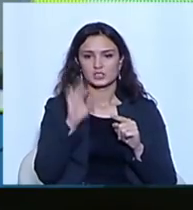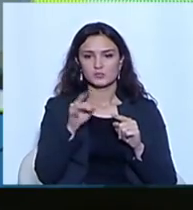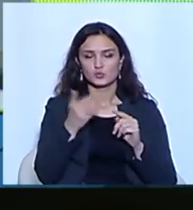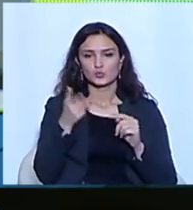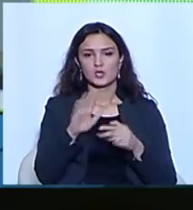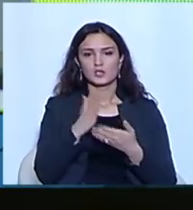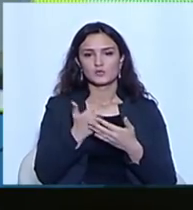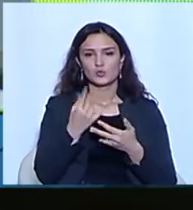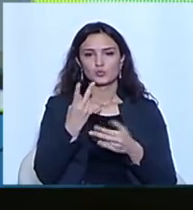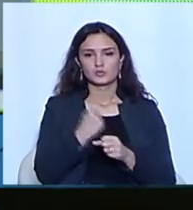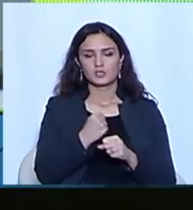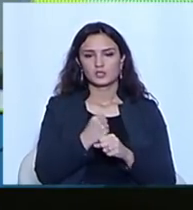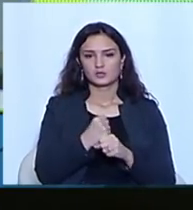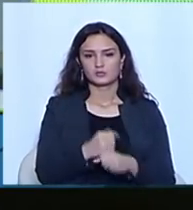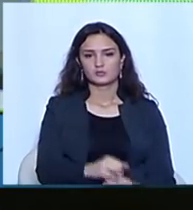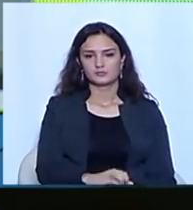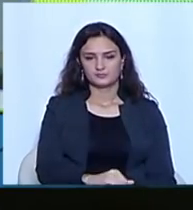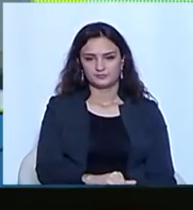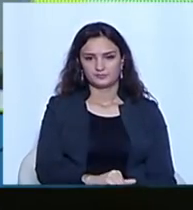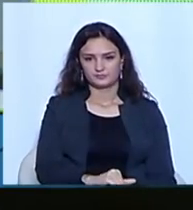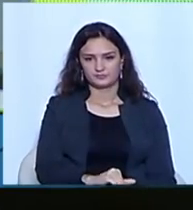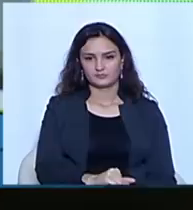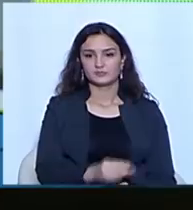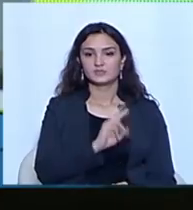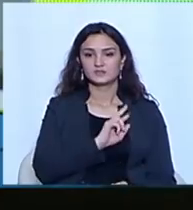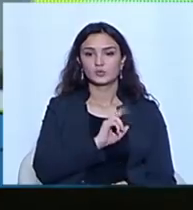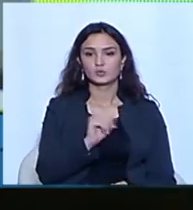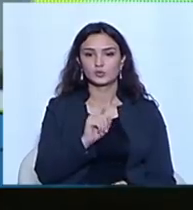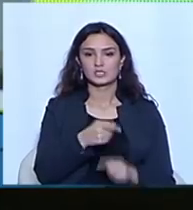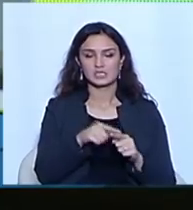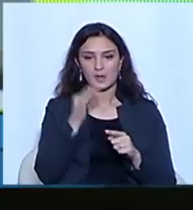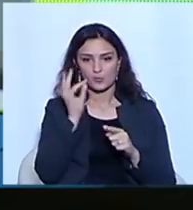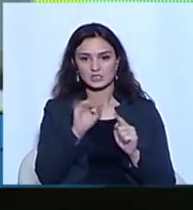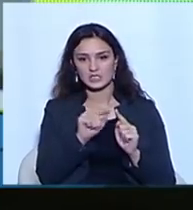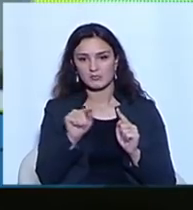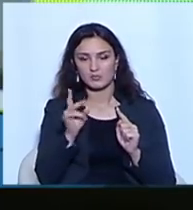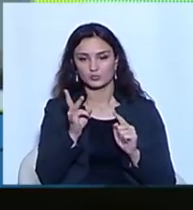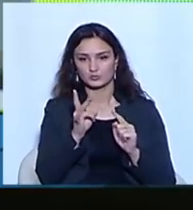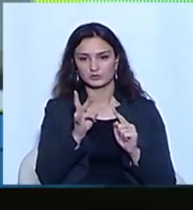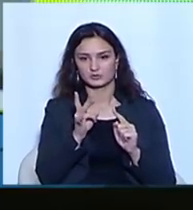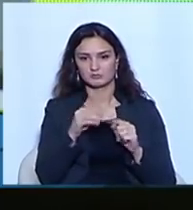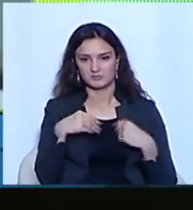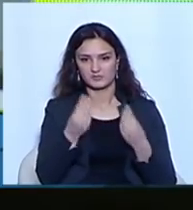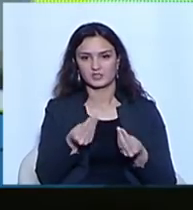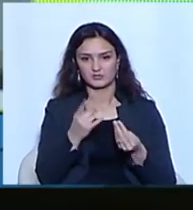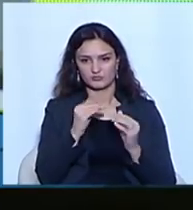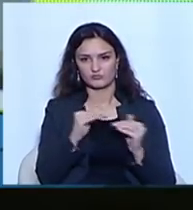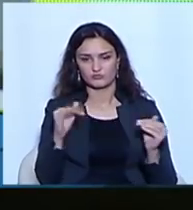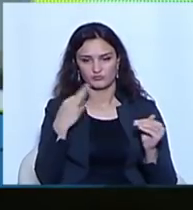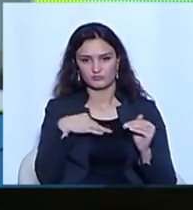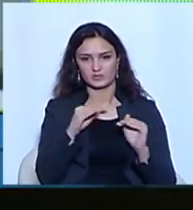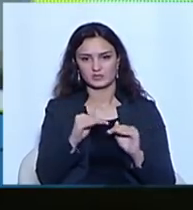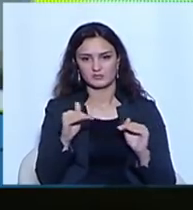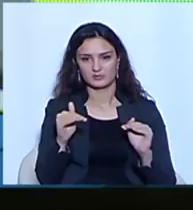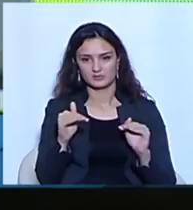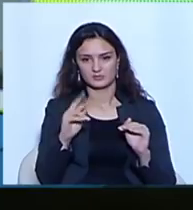თუ არა აქვს, როგორ უნდა ქნას? სიყვარული ამაში მდგომარეობს, რომ ეს გამოცდილებები ხო უნდა მივცეთ ჩვენ ამ ჩვენ